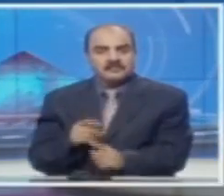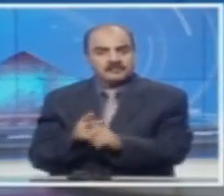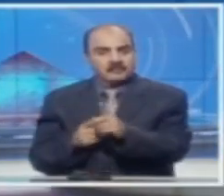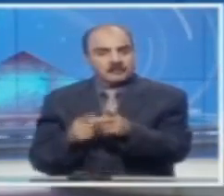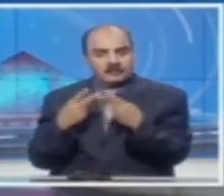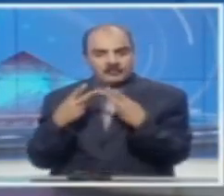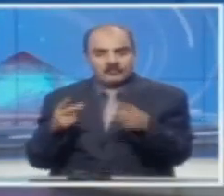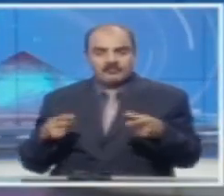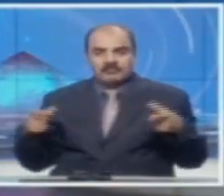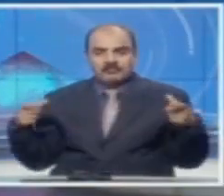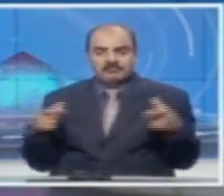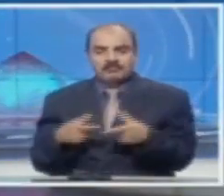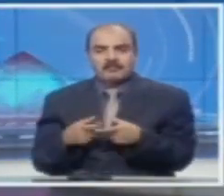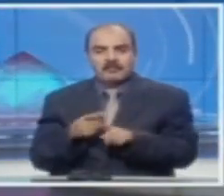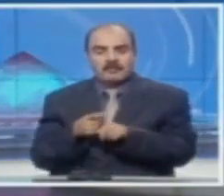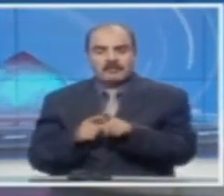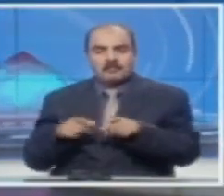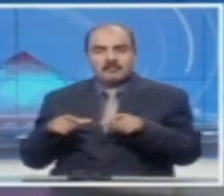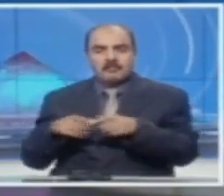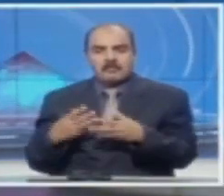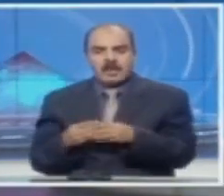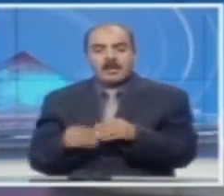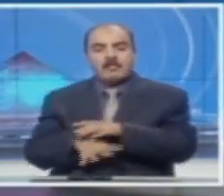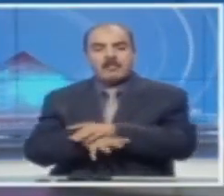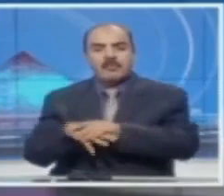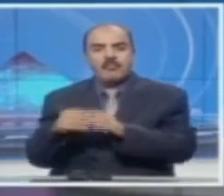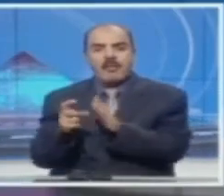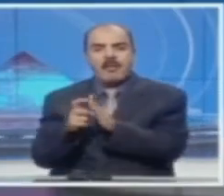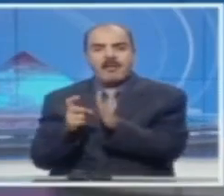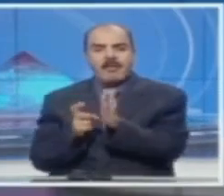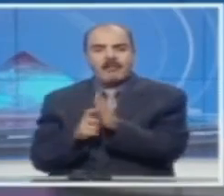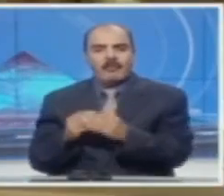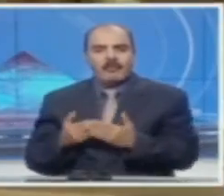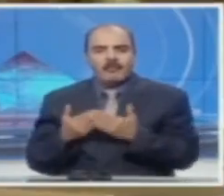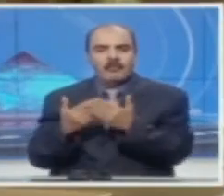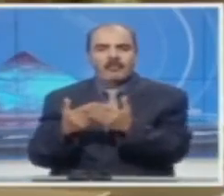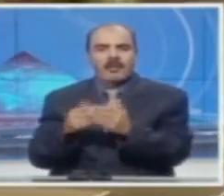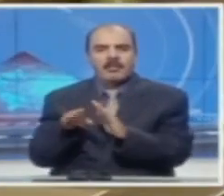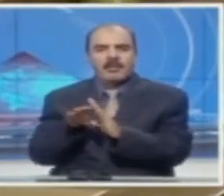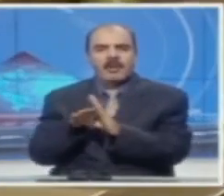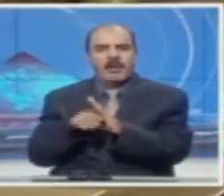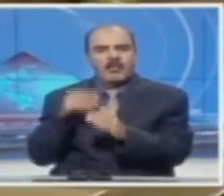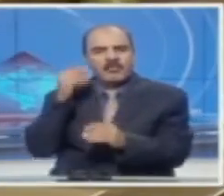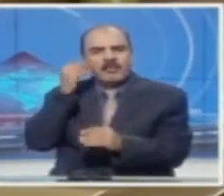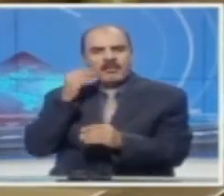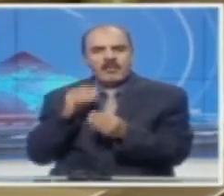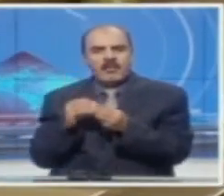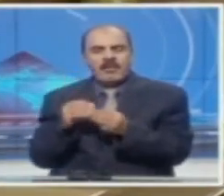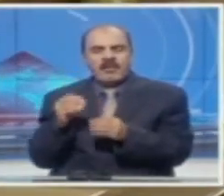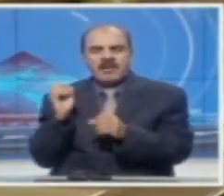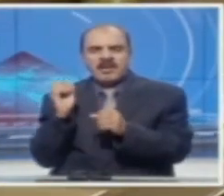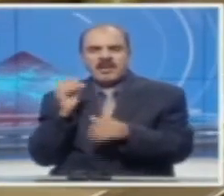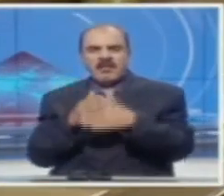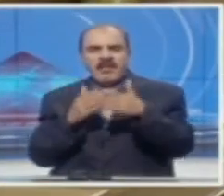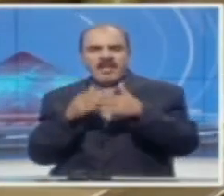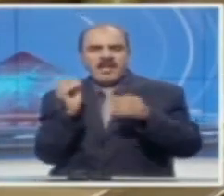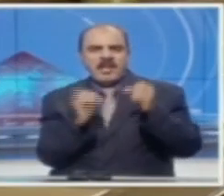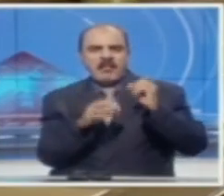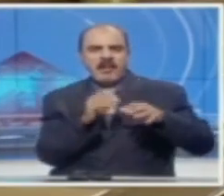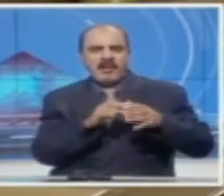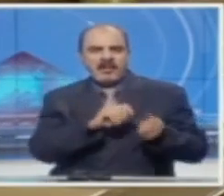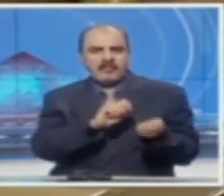وافق مجلس الوزراء في اجتماعه اليوم برئاسة الدكتور مصطفى مدبولي على مشروع قانون بشأن تقنين أوضاع بعض مخالفات